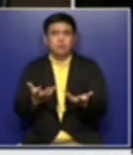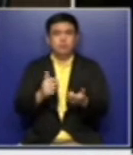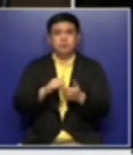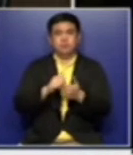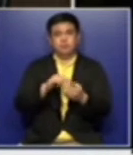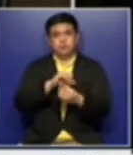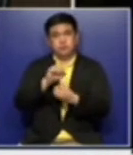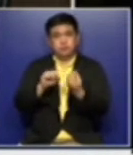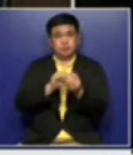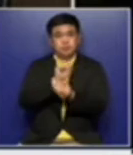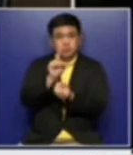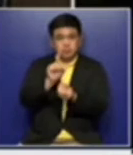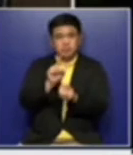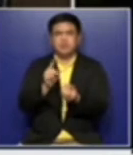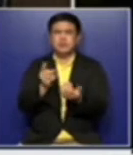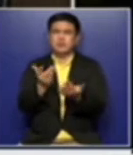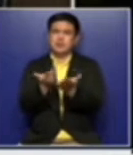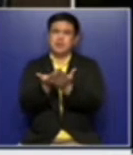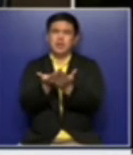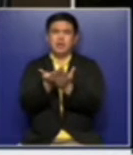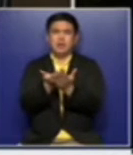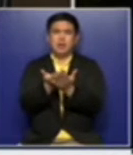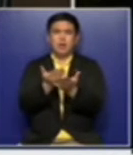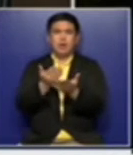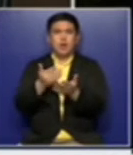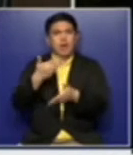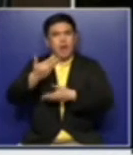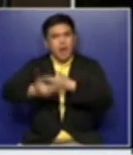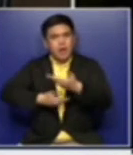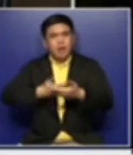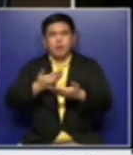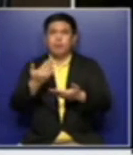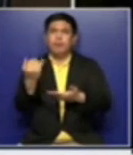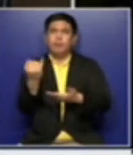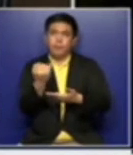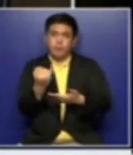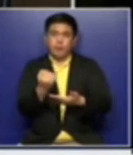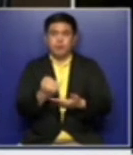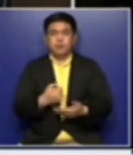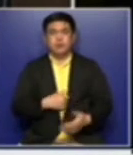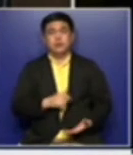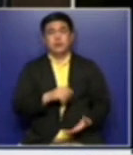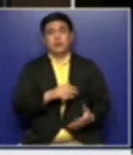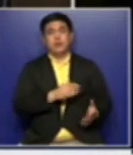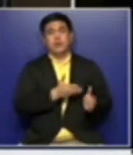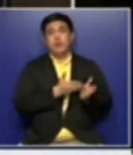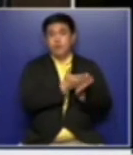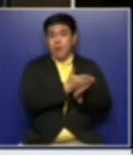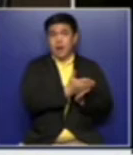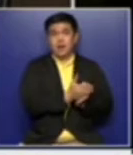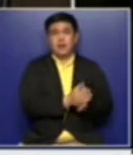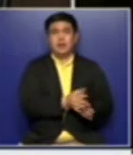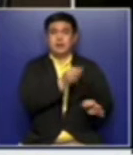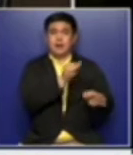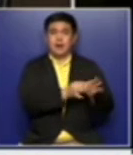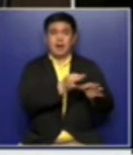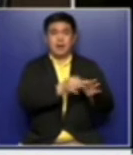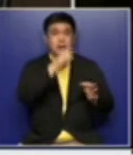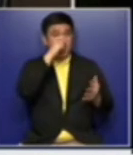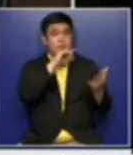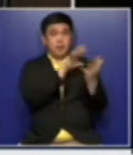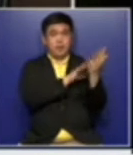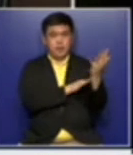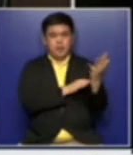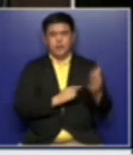ดตัวอย่างรุนแรงทางธนาคารแห่งประเทศไทยคาดการไว้ว่า GDP หรือว่